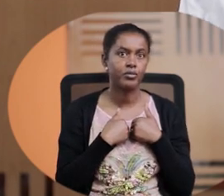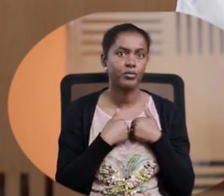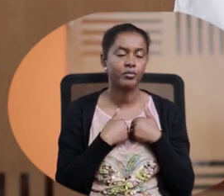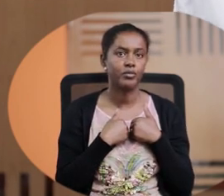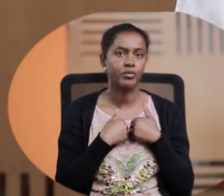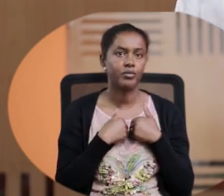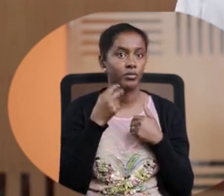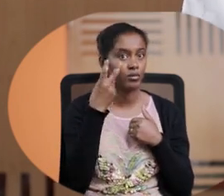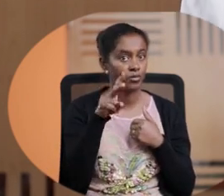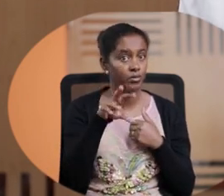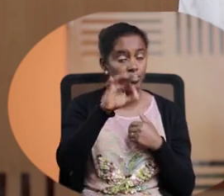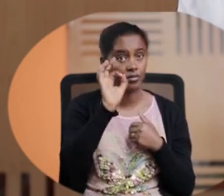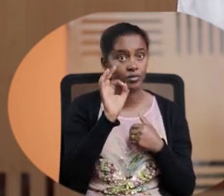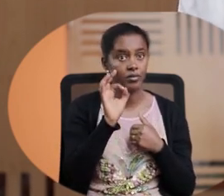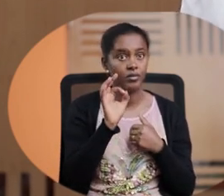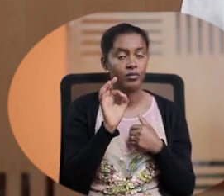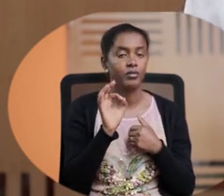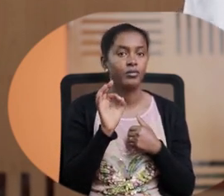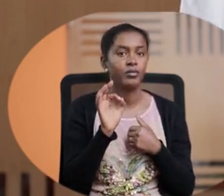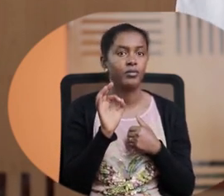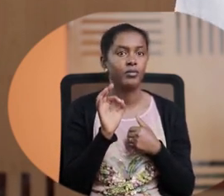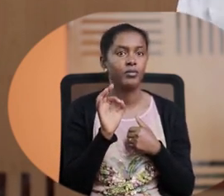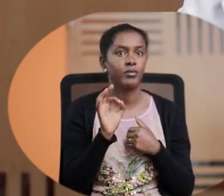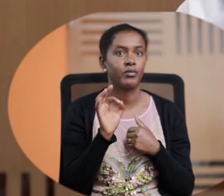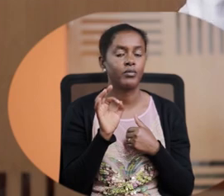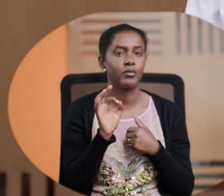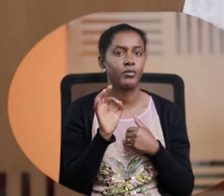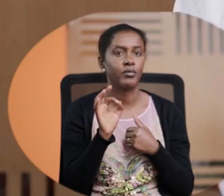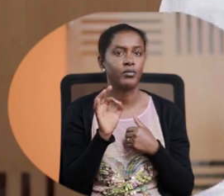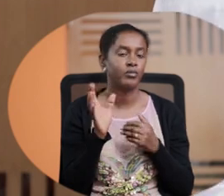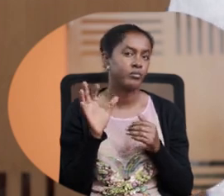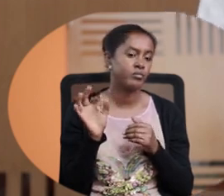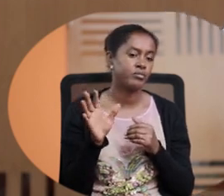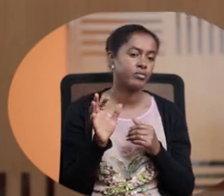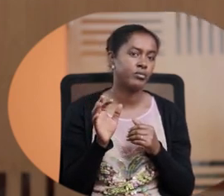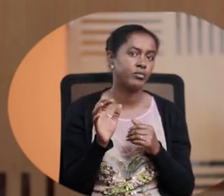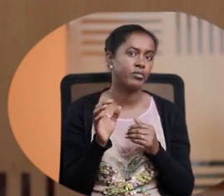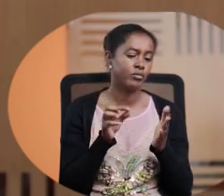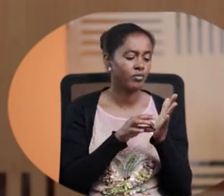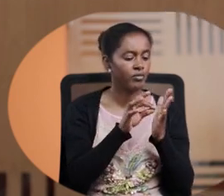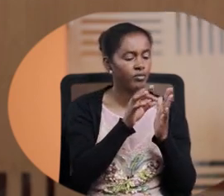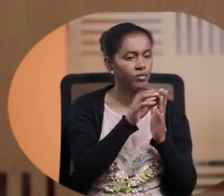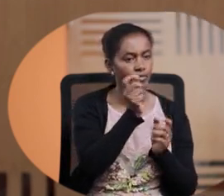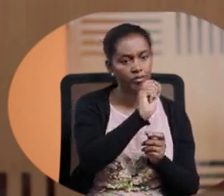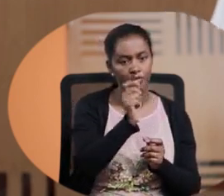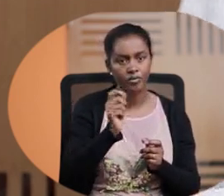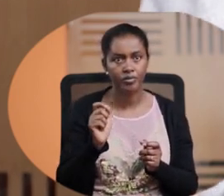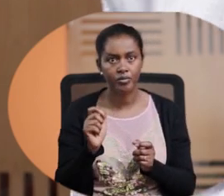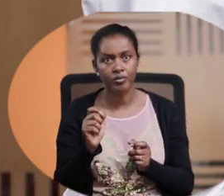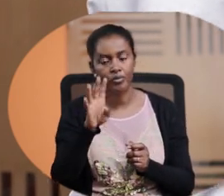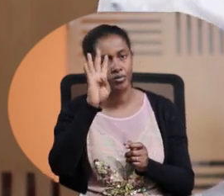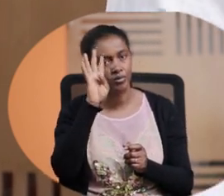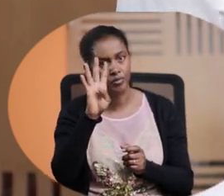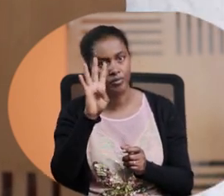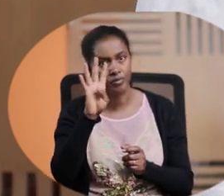1, 2, 3, 4 jenna innaa tokko arganna 1 jenna innaa 2 arganna 2 jenna kan biraa jiraa 12 hin jiru kanaaf lakkoofsa yeroo barreessinu 4 taasifna